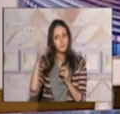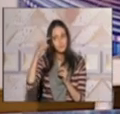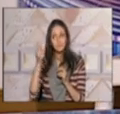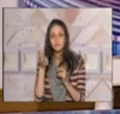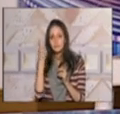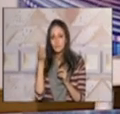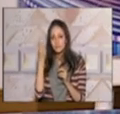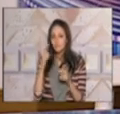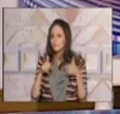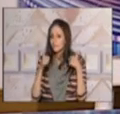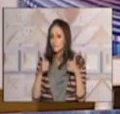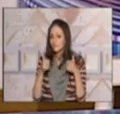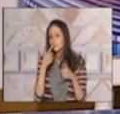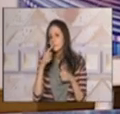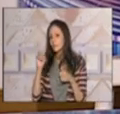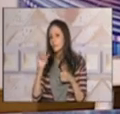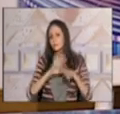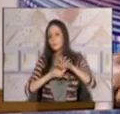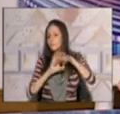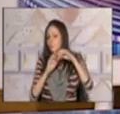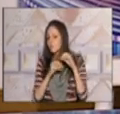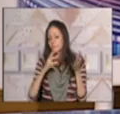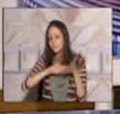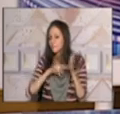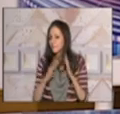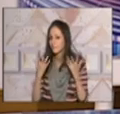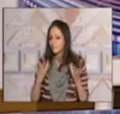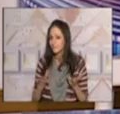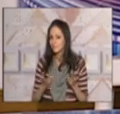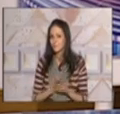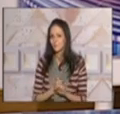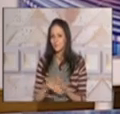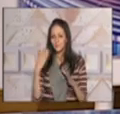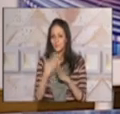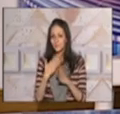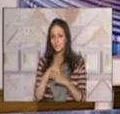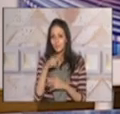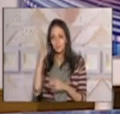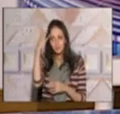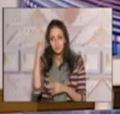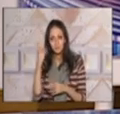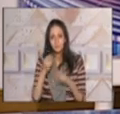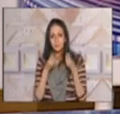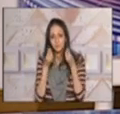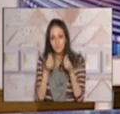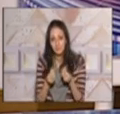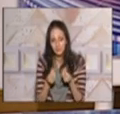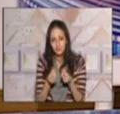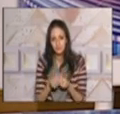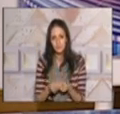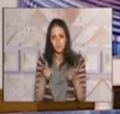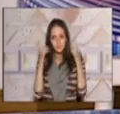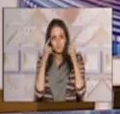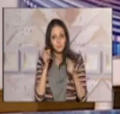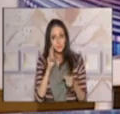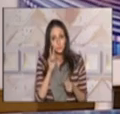وأفكار مبتكرة وكل حاجة عظيمة، التنفيذ هو دايما بيبقى المحك. صحيح. وعشان كده إحنا في الجائزة الحقيقة تركيزنا على التنفيذ،